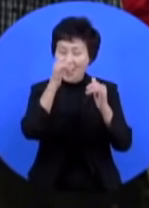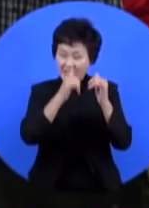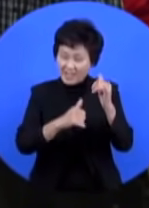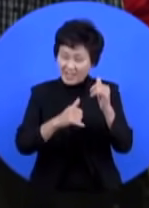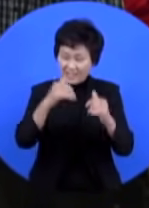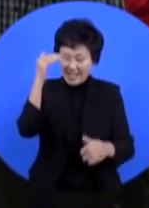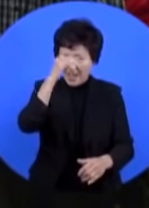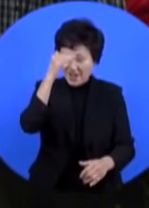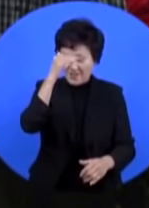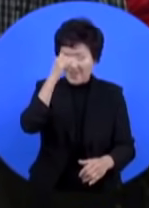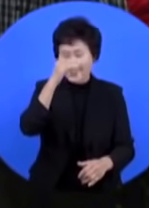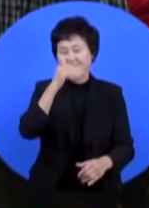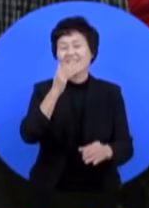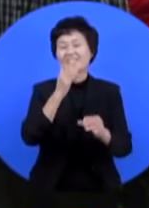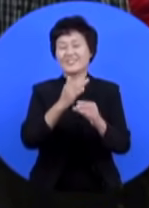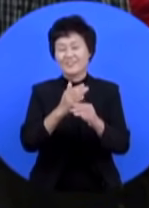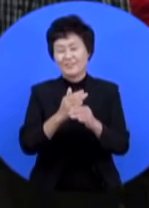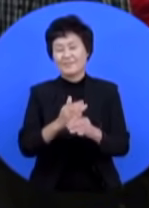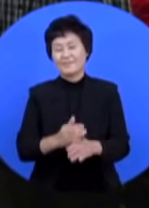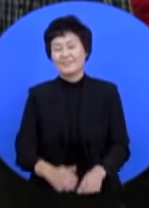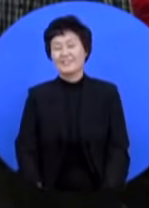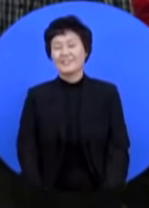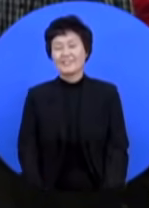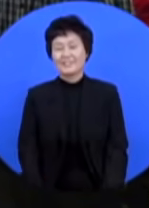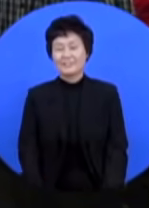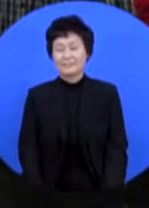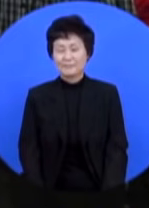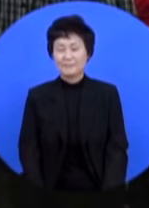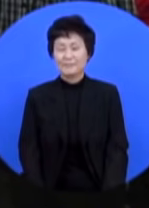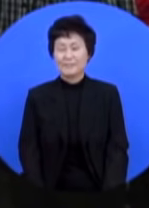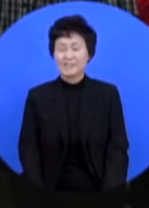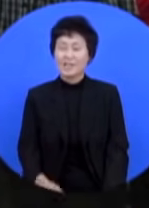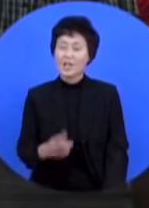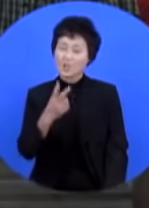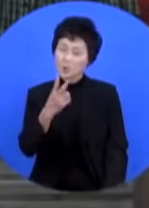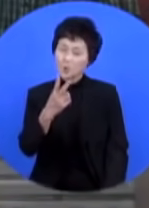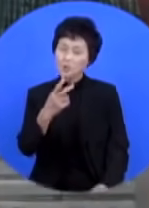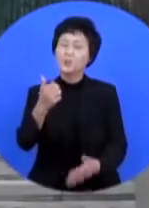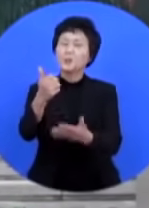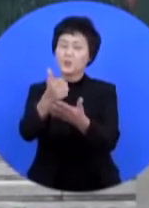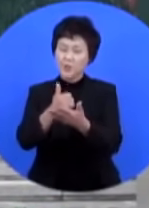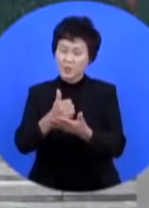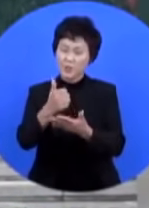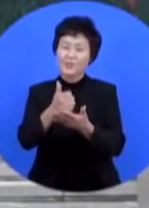네. 원주민 아이들 한국 초청 행사를 네. 두 차례 가졌습니다.